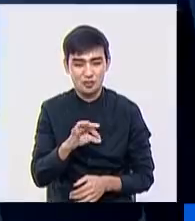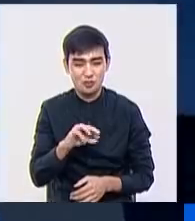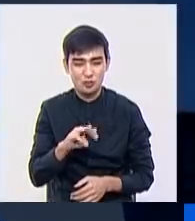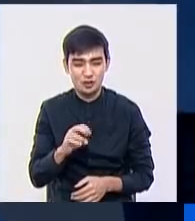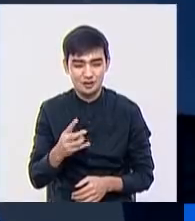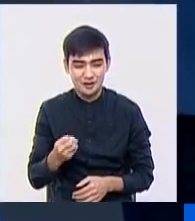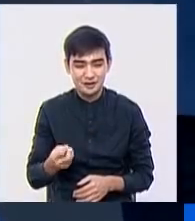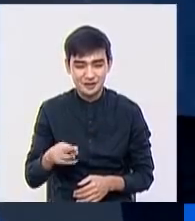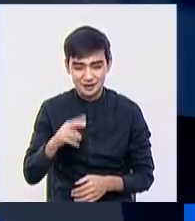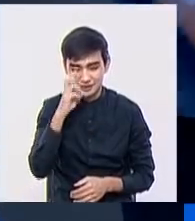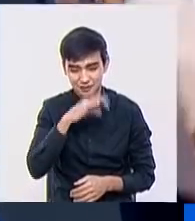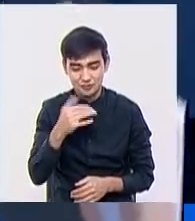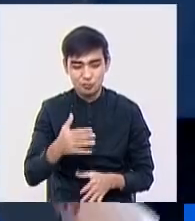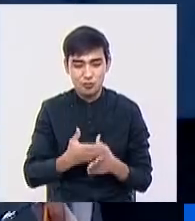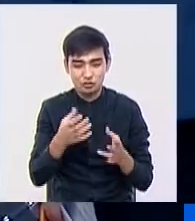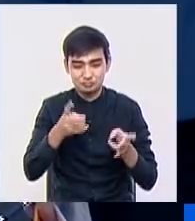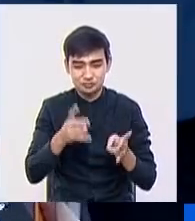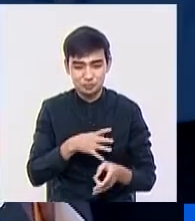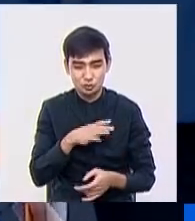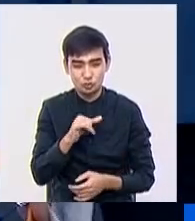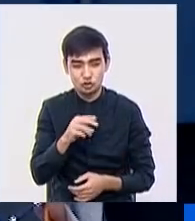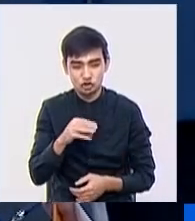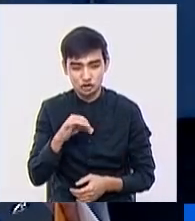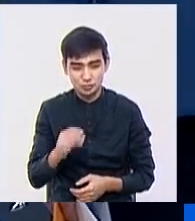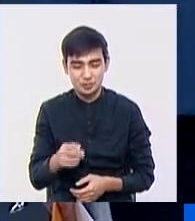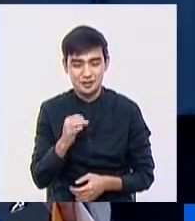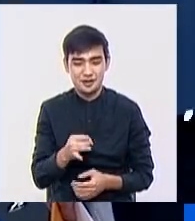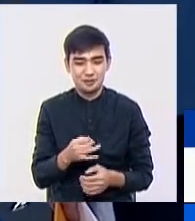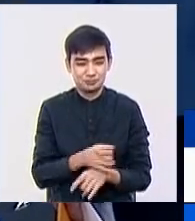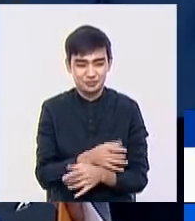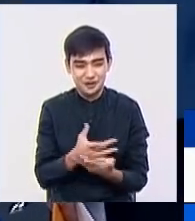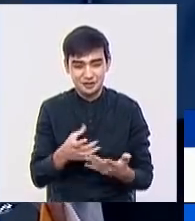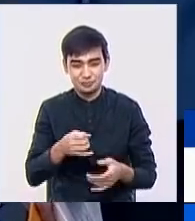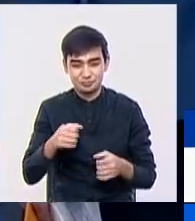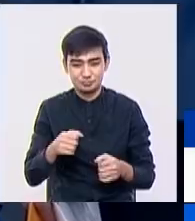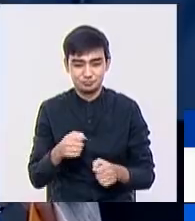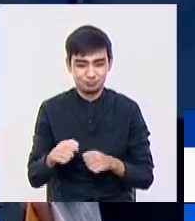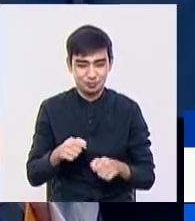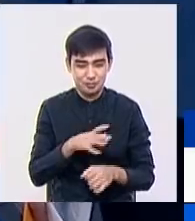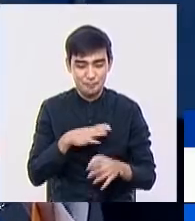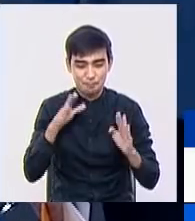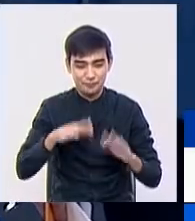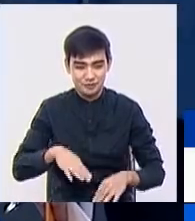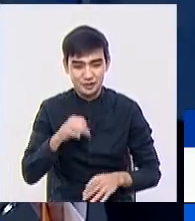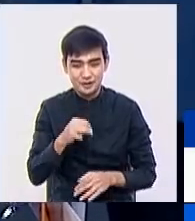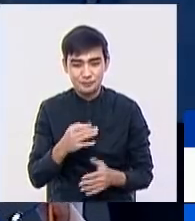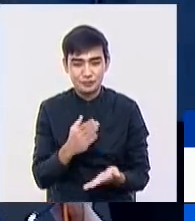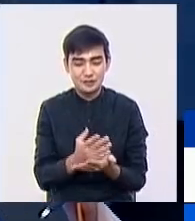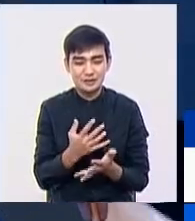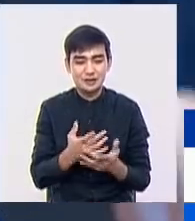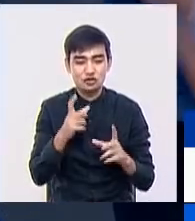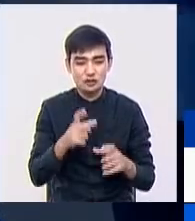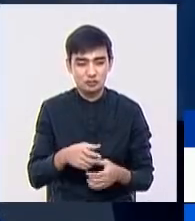страны. Большинство пострадавших получили ушибы и ссадины в результате падений во время подземных толчков. Однако есть несколько